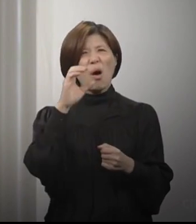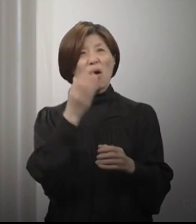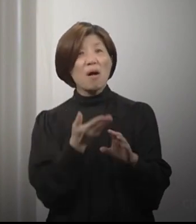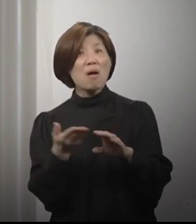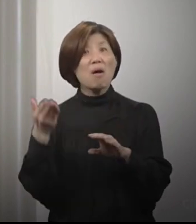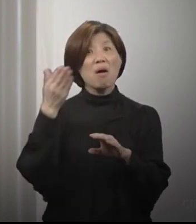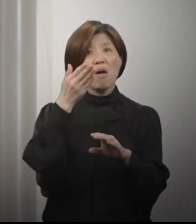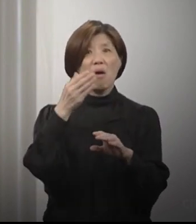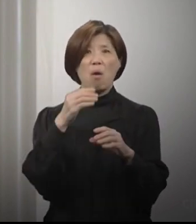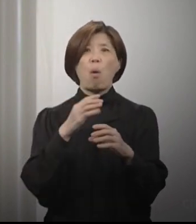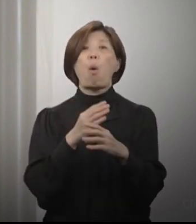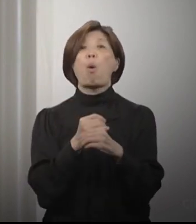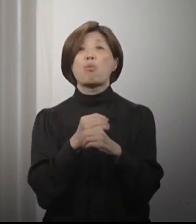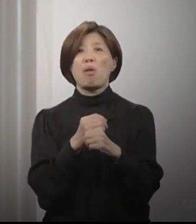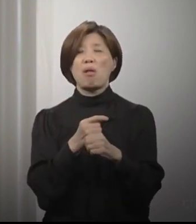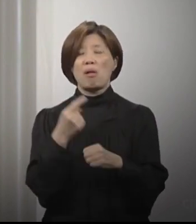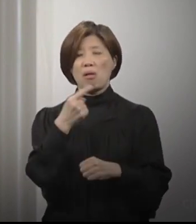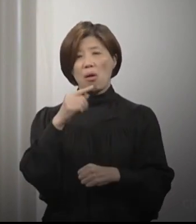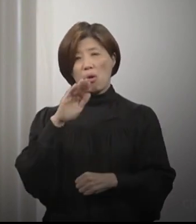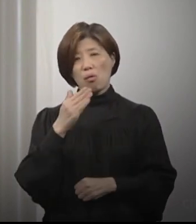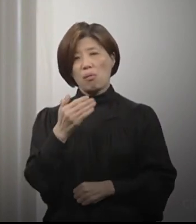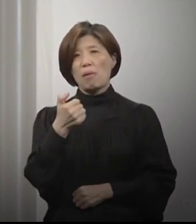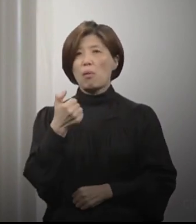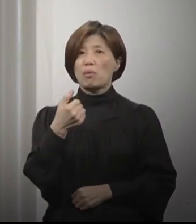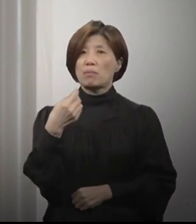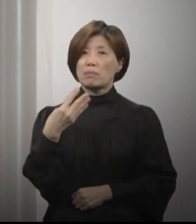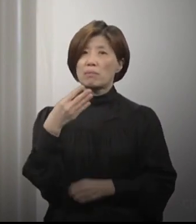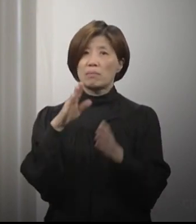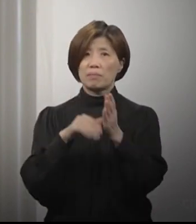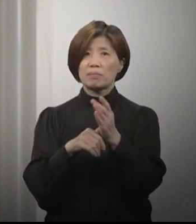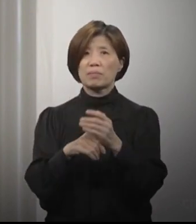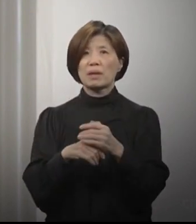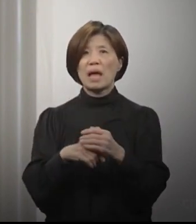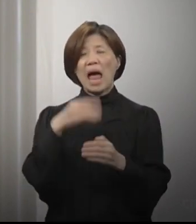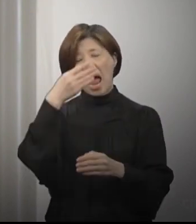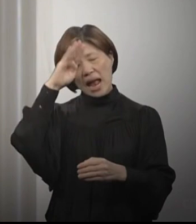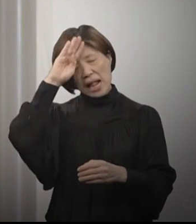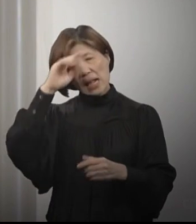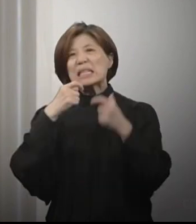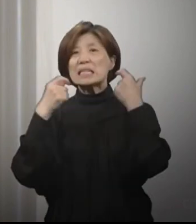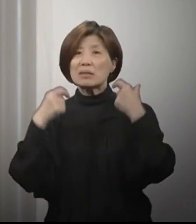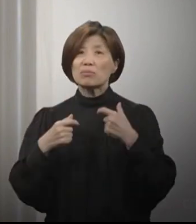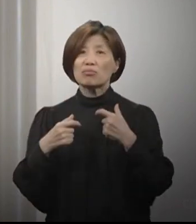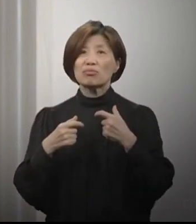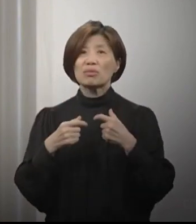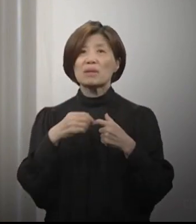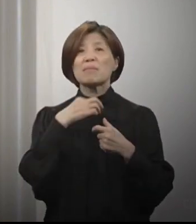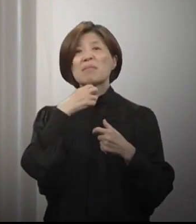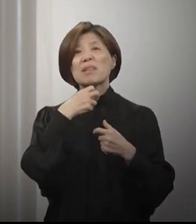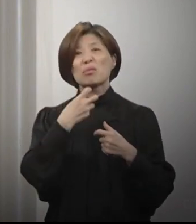1954년도 본당으로 승격된 후 아일랜드에서 온 26살의 선교사제에 의해